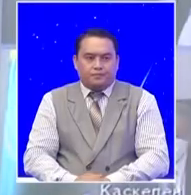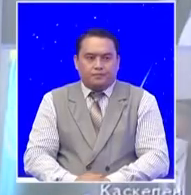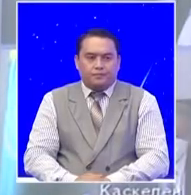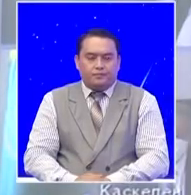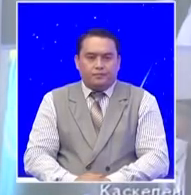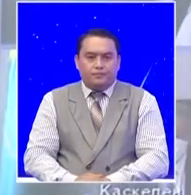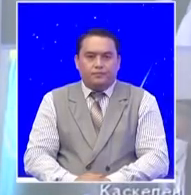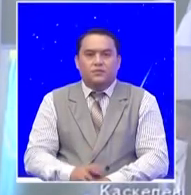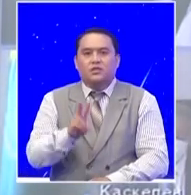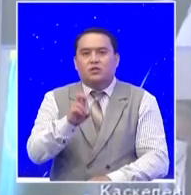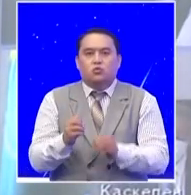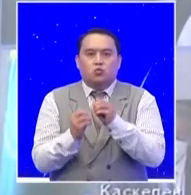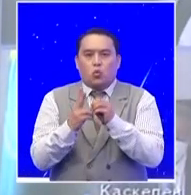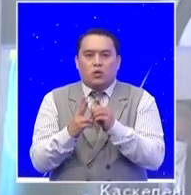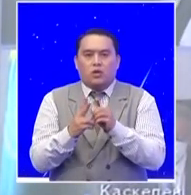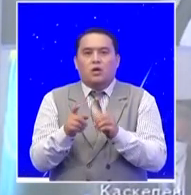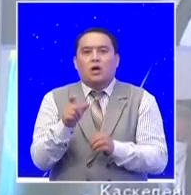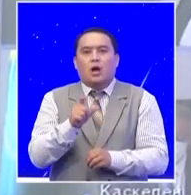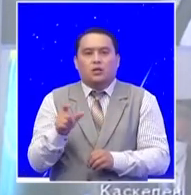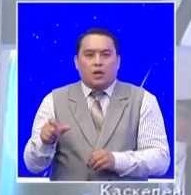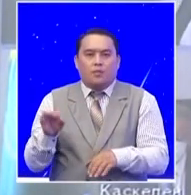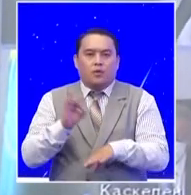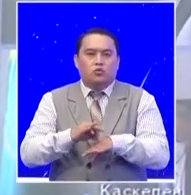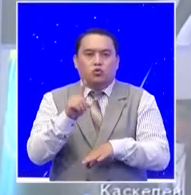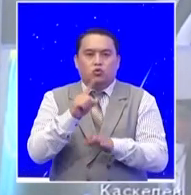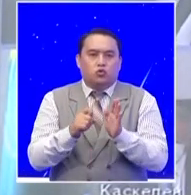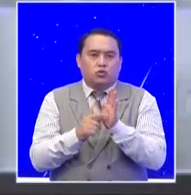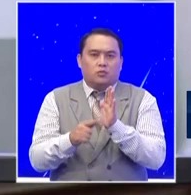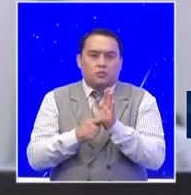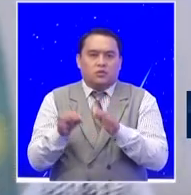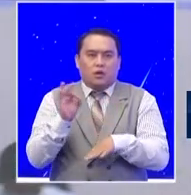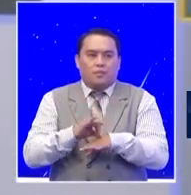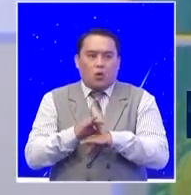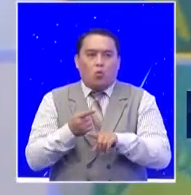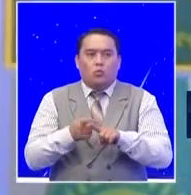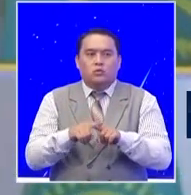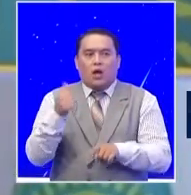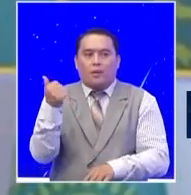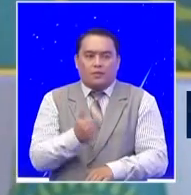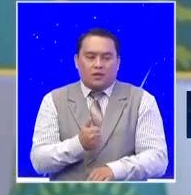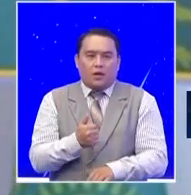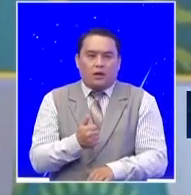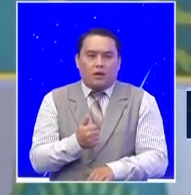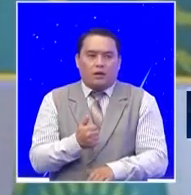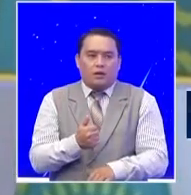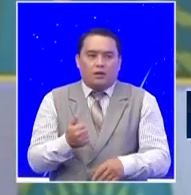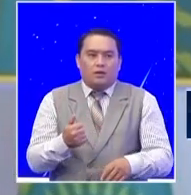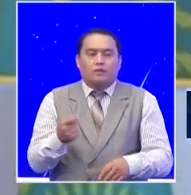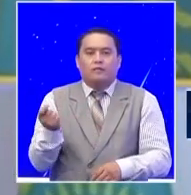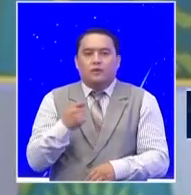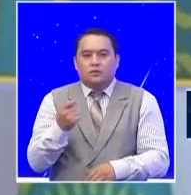Талғырауан бойынша 212 адам барлығы ауырған, 178-і бессимптомный. Осы аптада демалыс